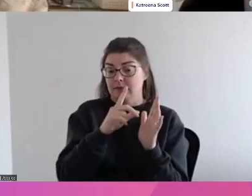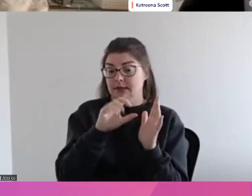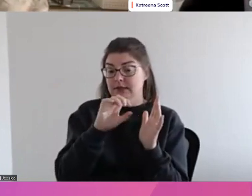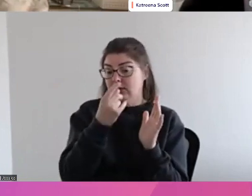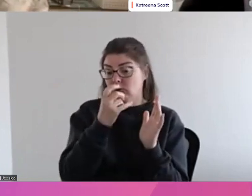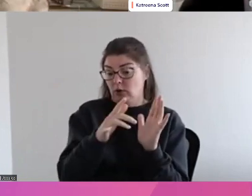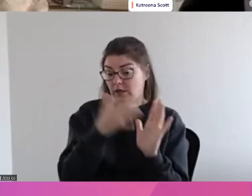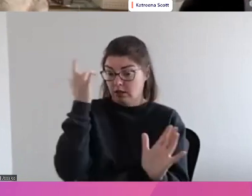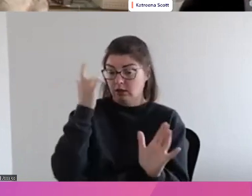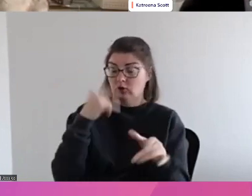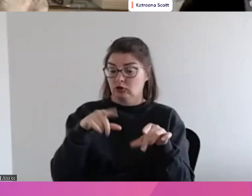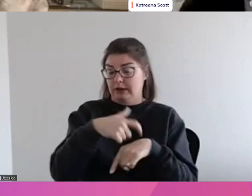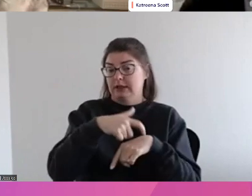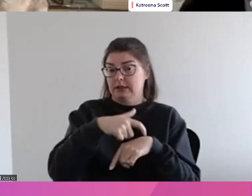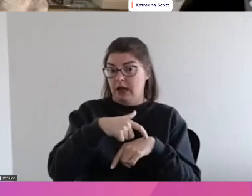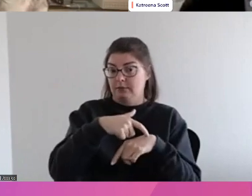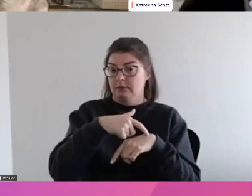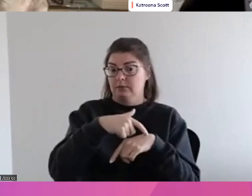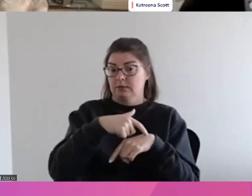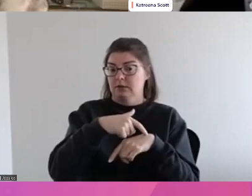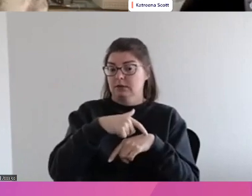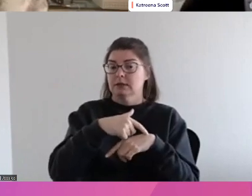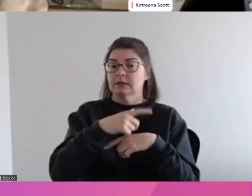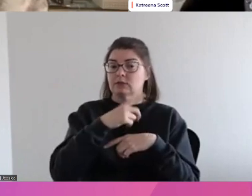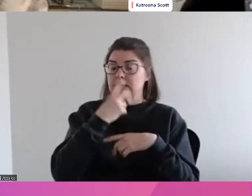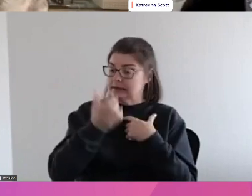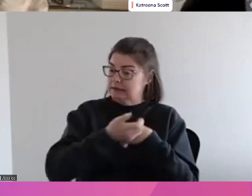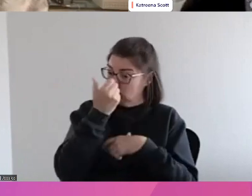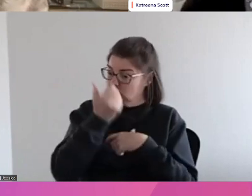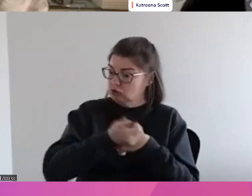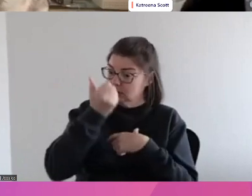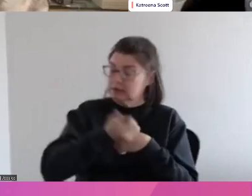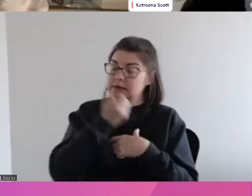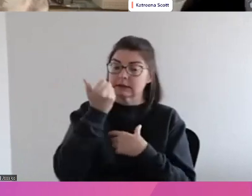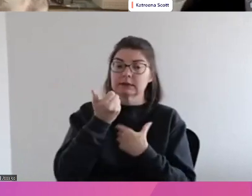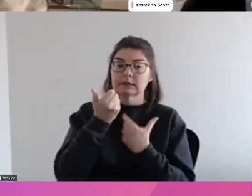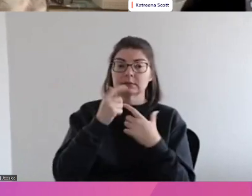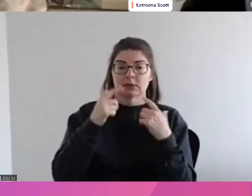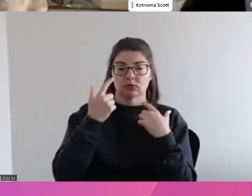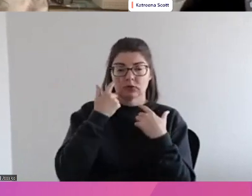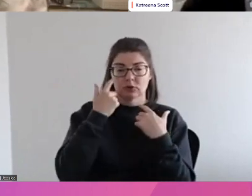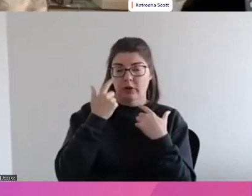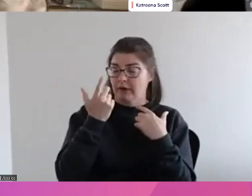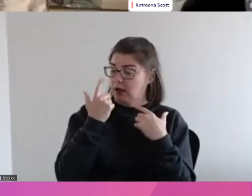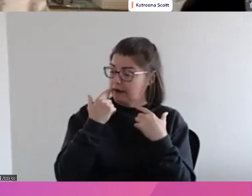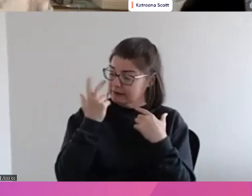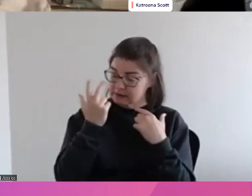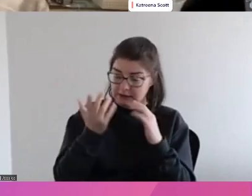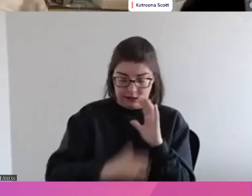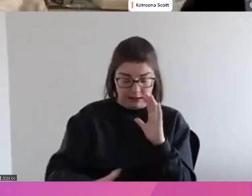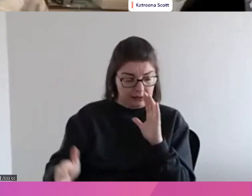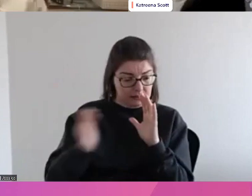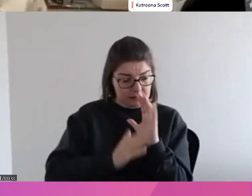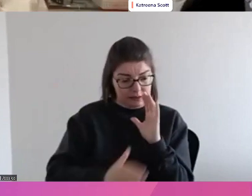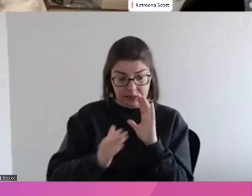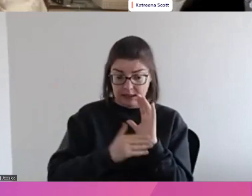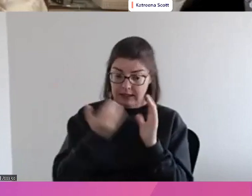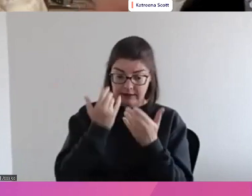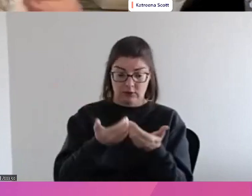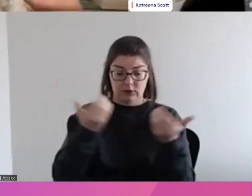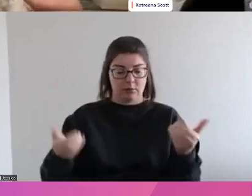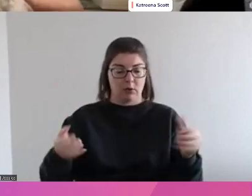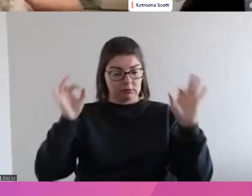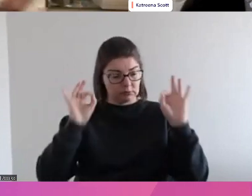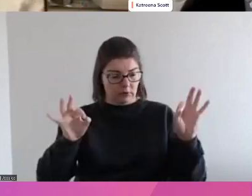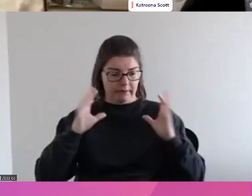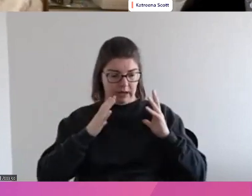et parfois elle est maltraitée, parfois sexuellement. Donc, c'est un grand risque. Bon,